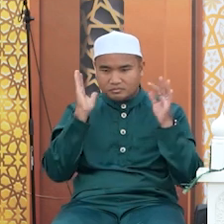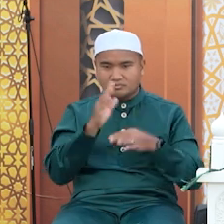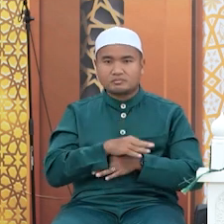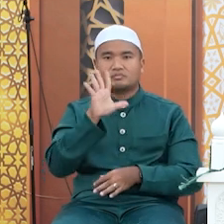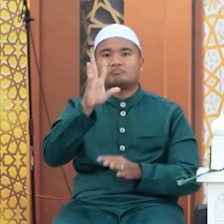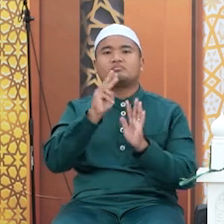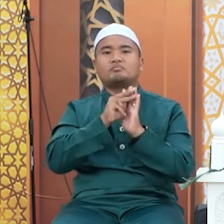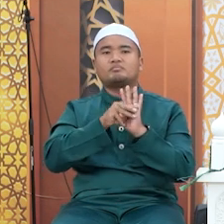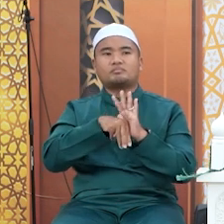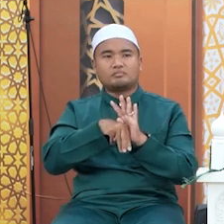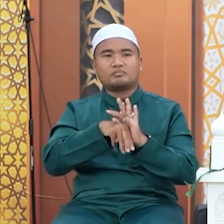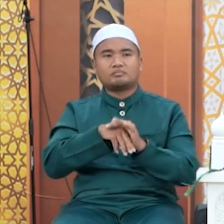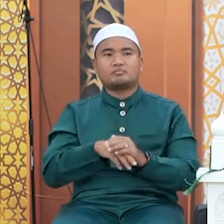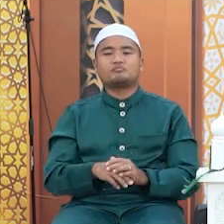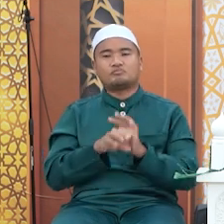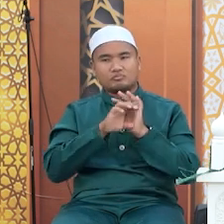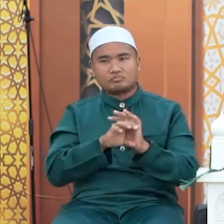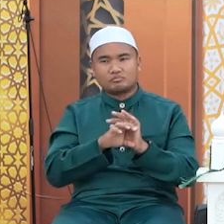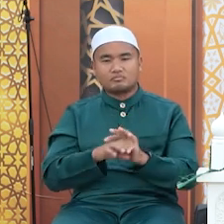Daripada 5 minit tu